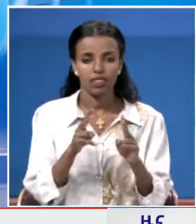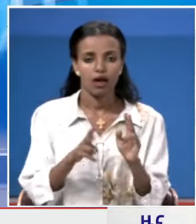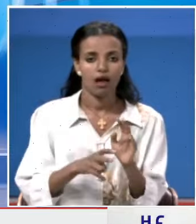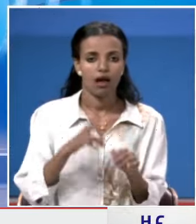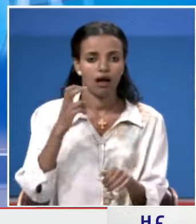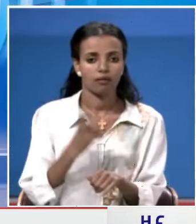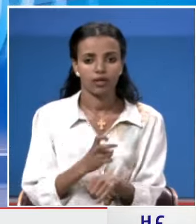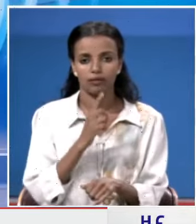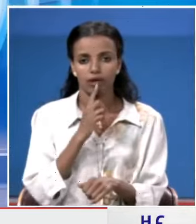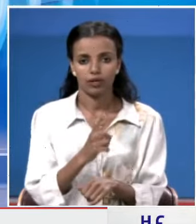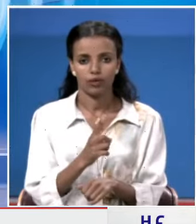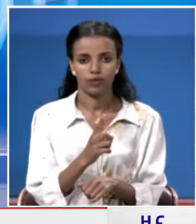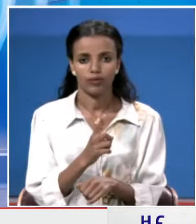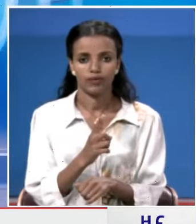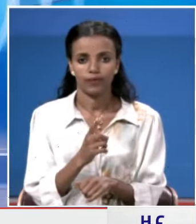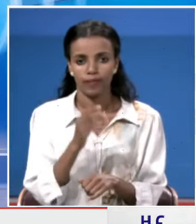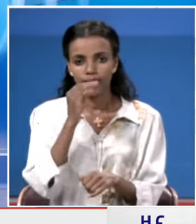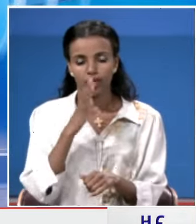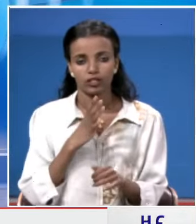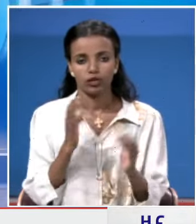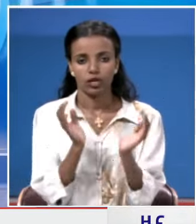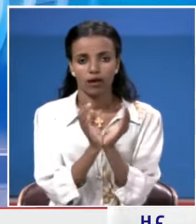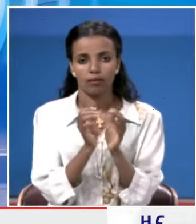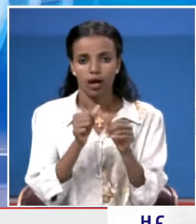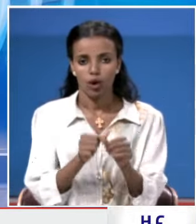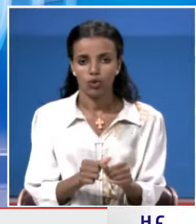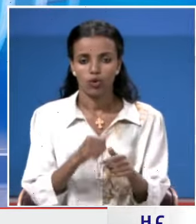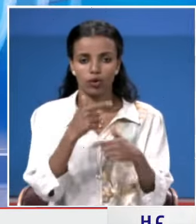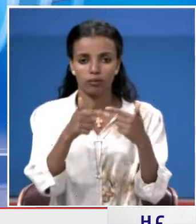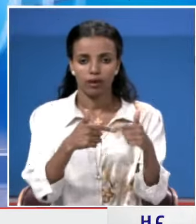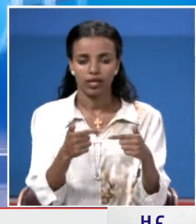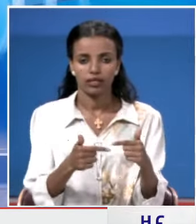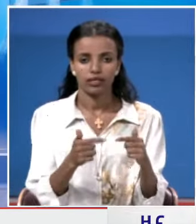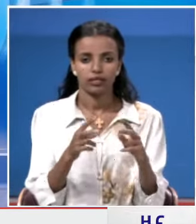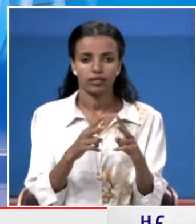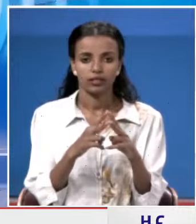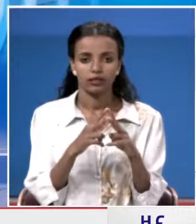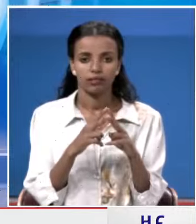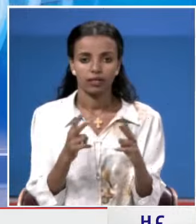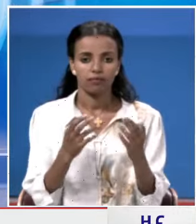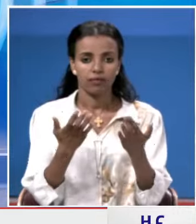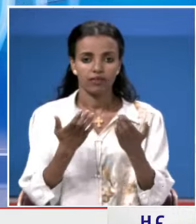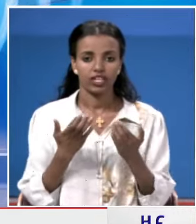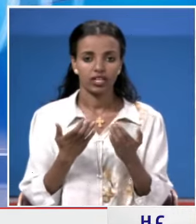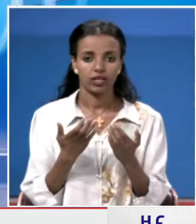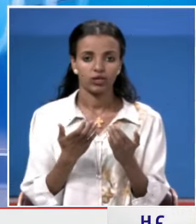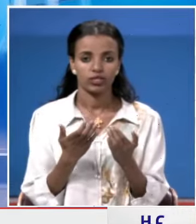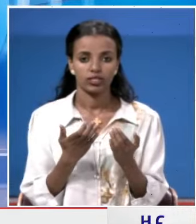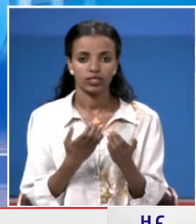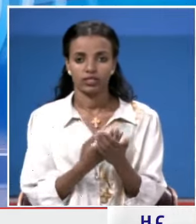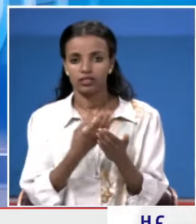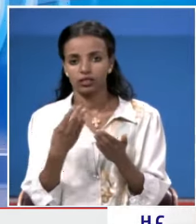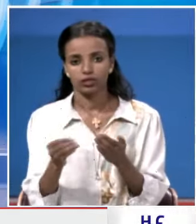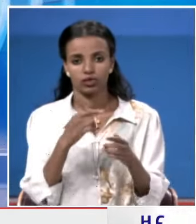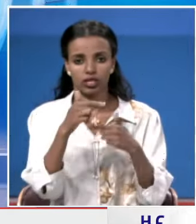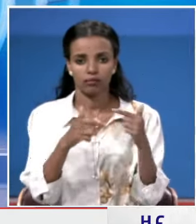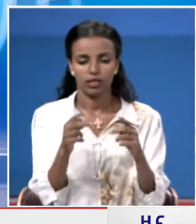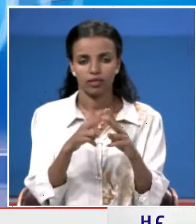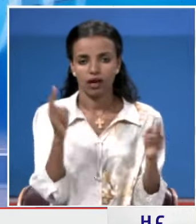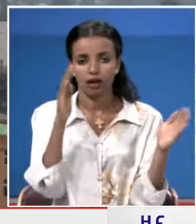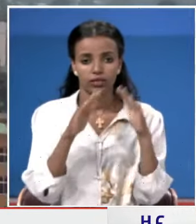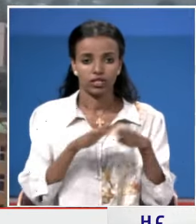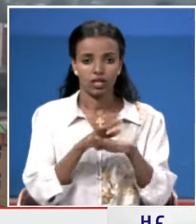ነው። ሰው አሁን መጥቶ ገበያ ውሎ መሄድ በጣም የሚፈልገውን ግብይት አድርጎ ለመሄድ በጣም ችግር ላይ